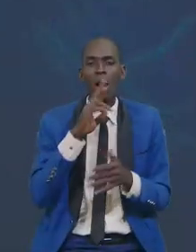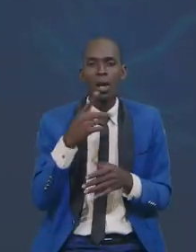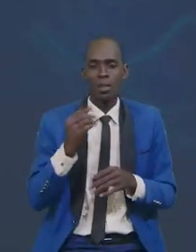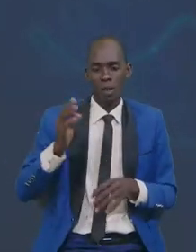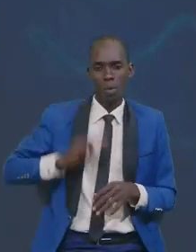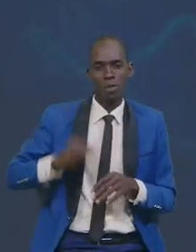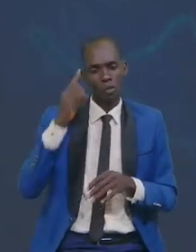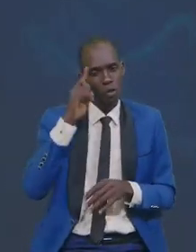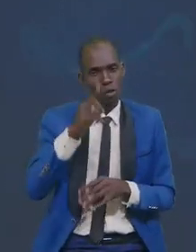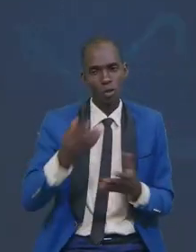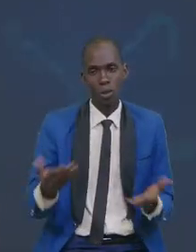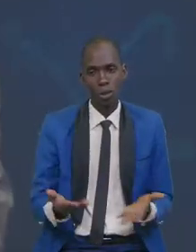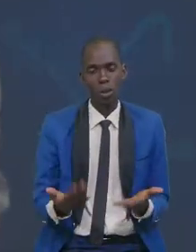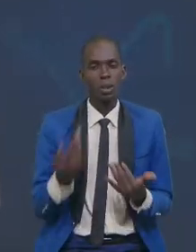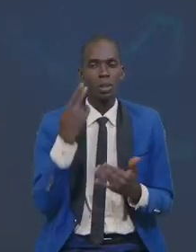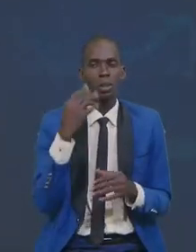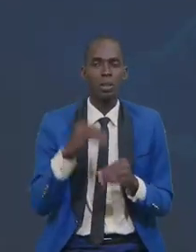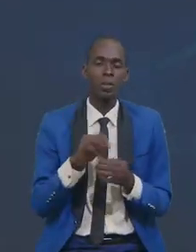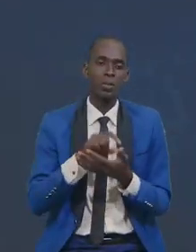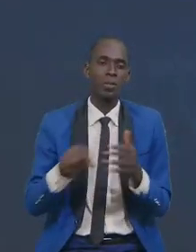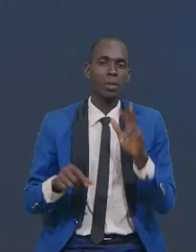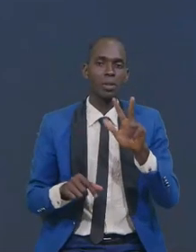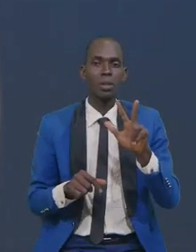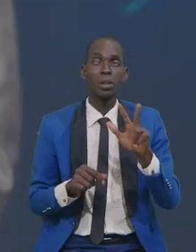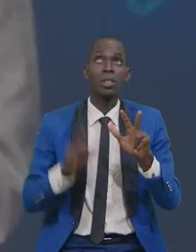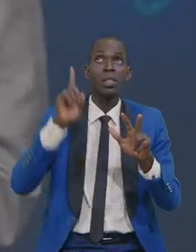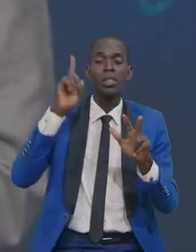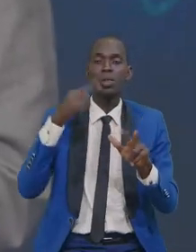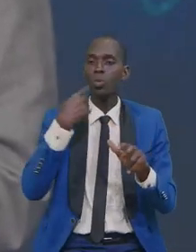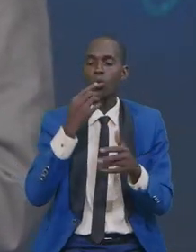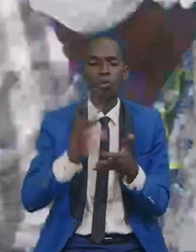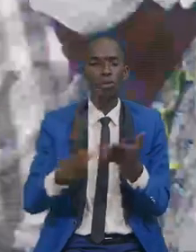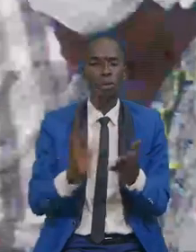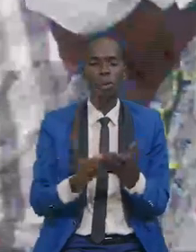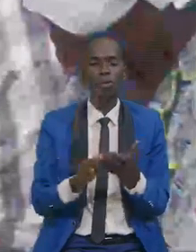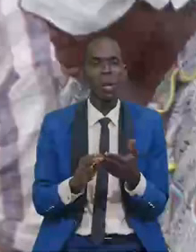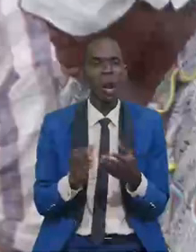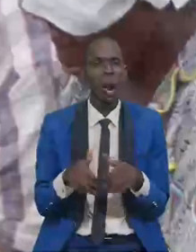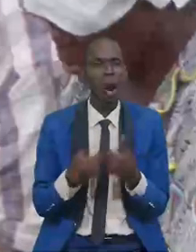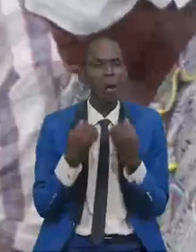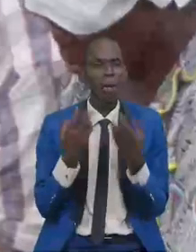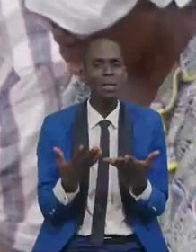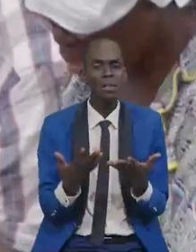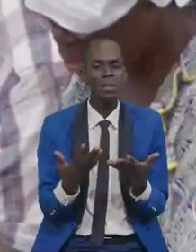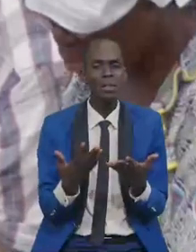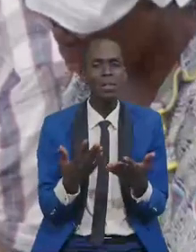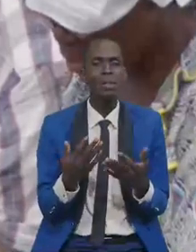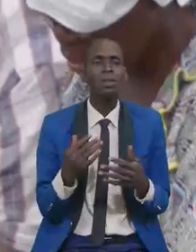Quels sont les bienfaits pour toi aujourd'hui? Verset 3. Verset 3. C'est lui qui pardonne. Combien